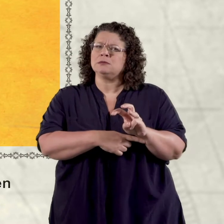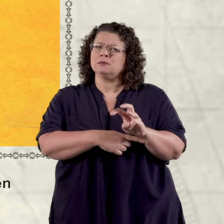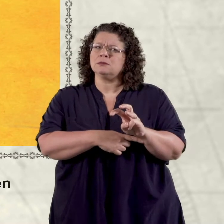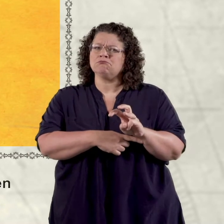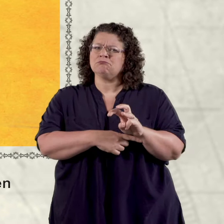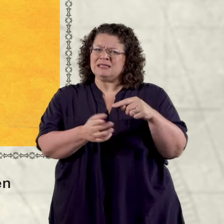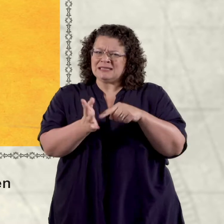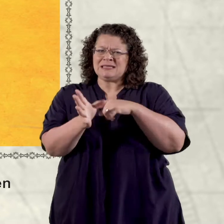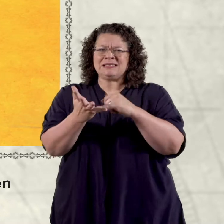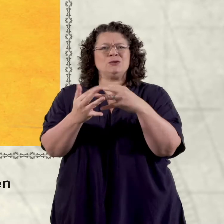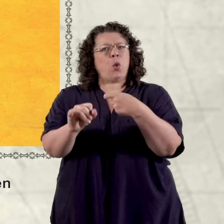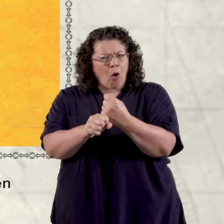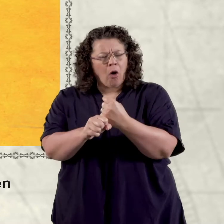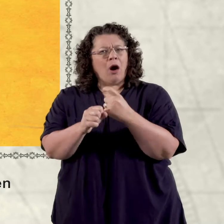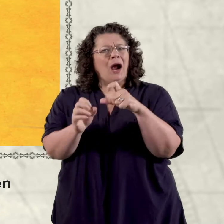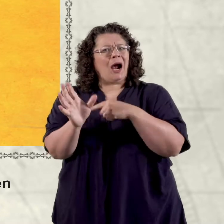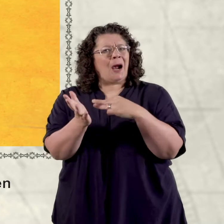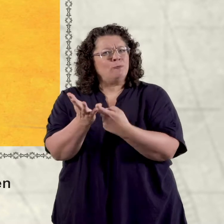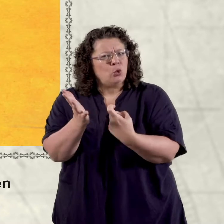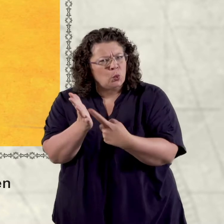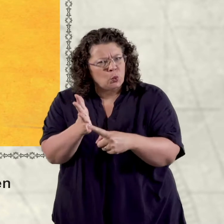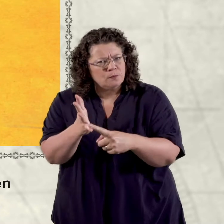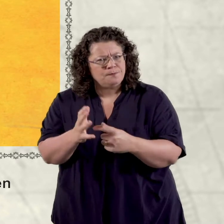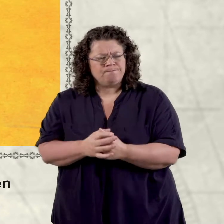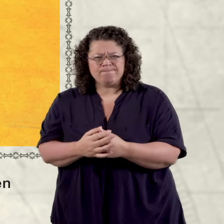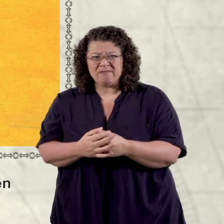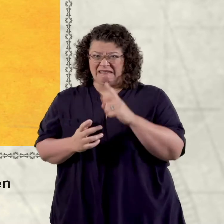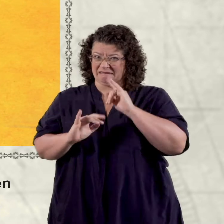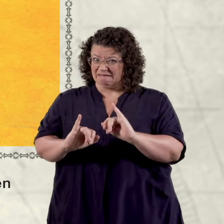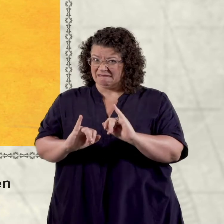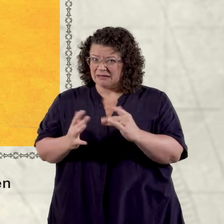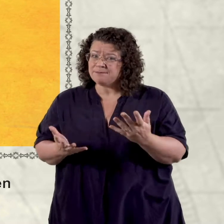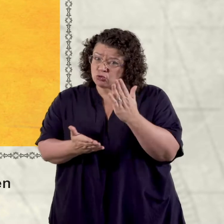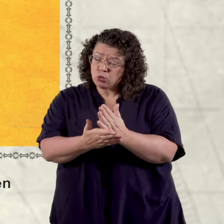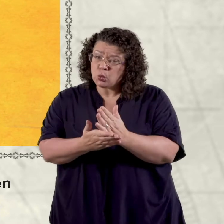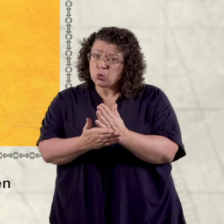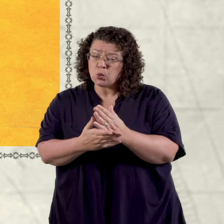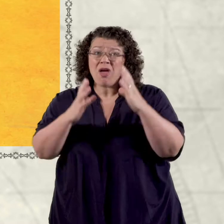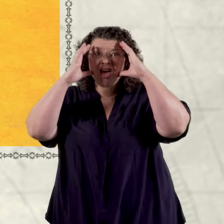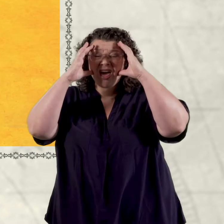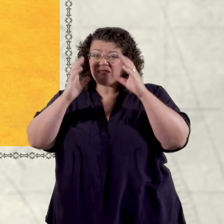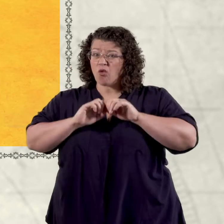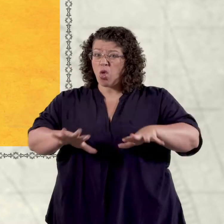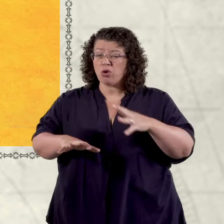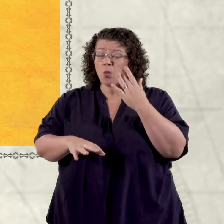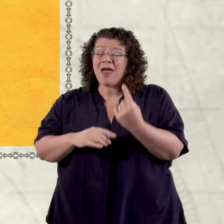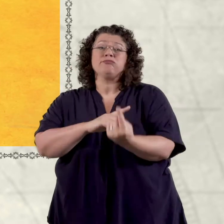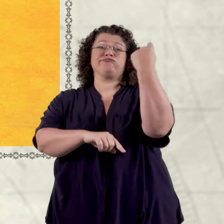Ond mae'n wir. Mi wnes i golli fy mhen dros 700 mlynedd yn ôl erbyn hyn. Amser